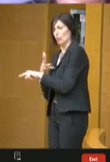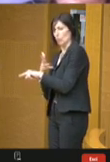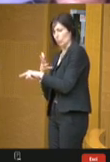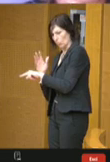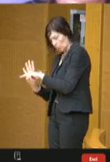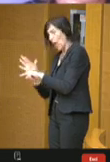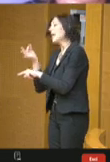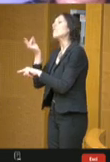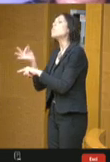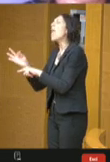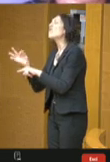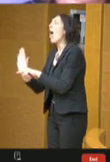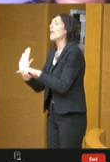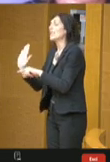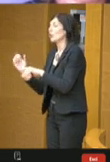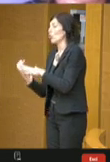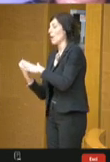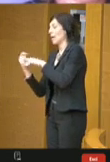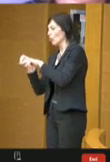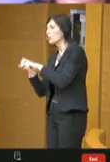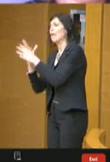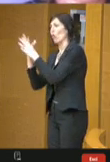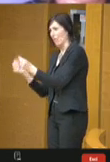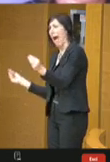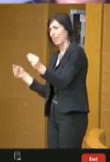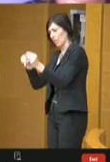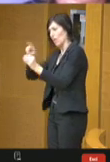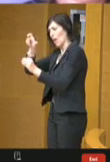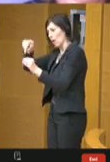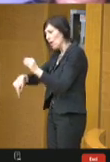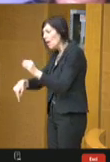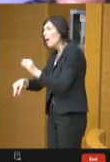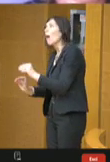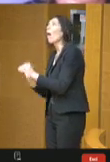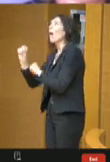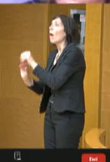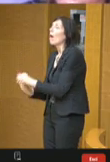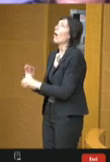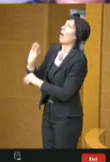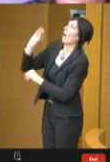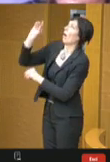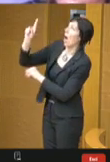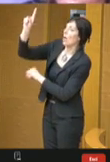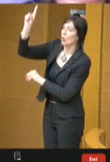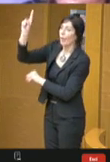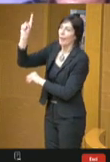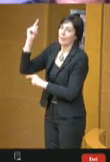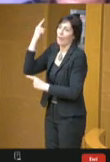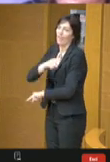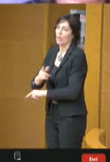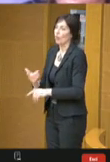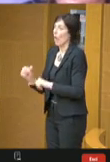le specializzazioni sul sostegno sono tante, è difficile il trasferimento al nord